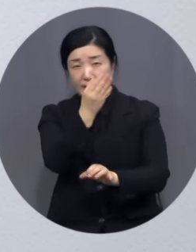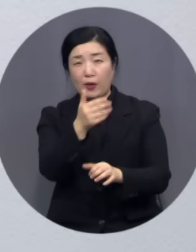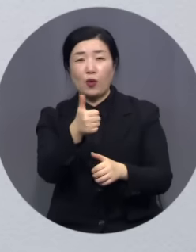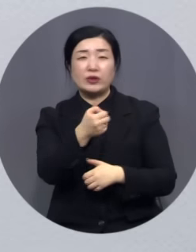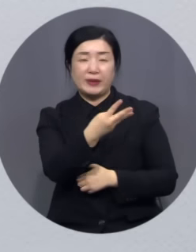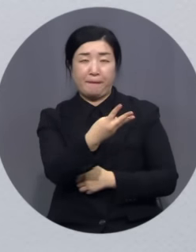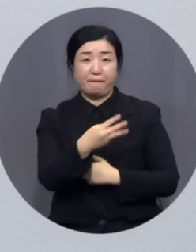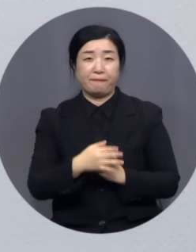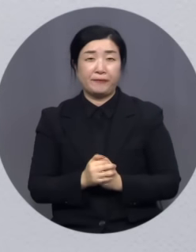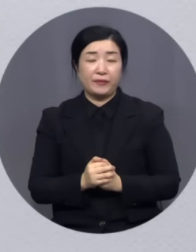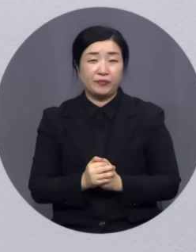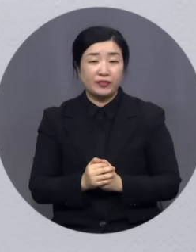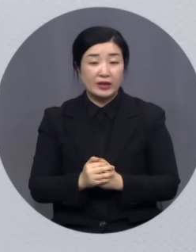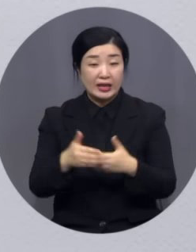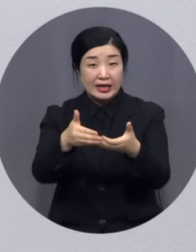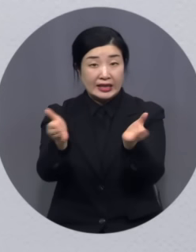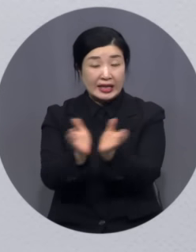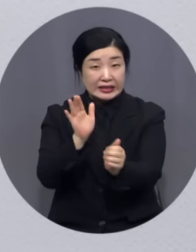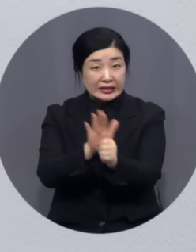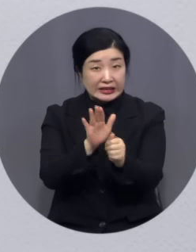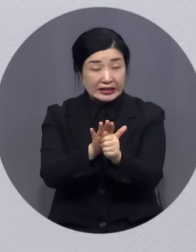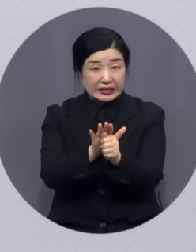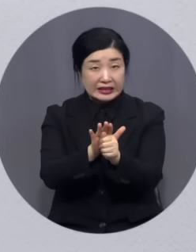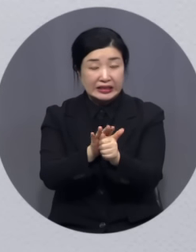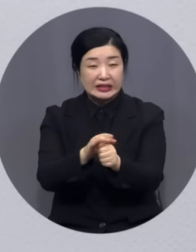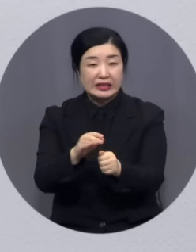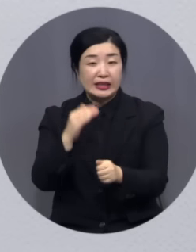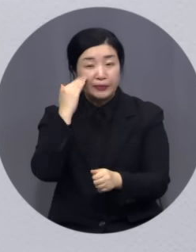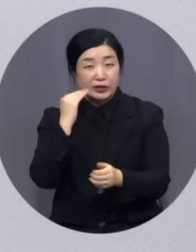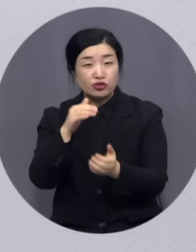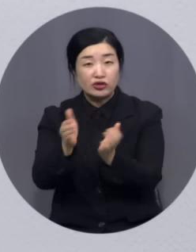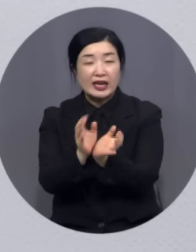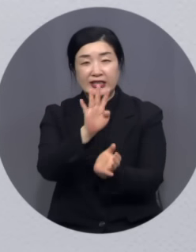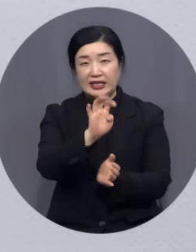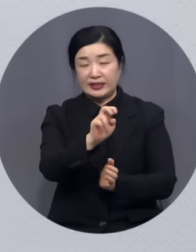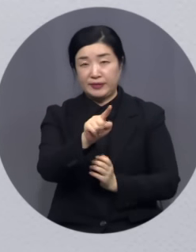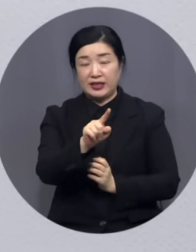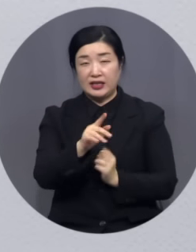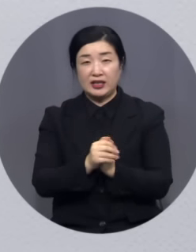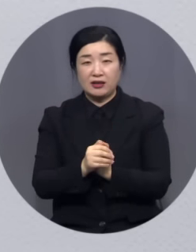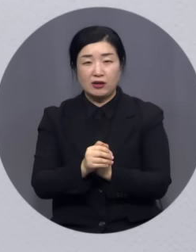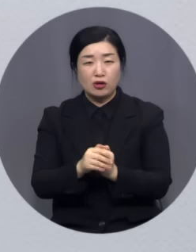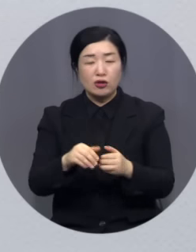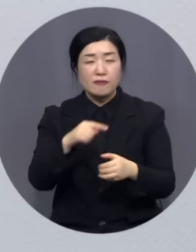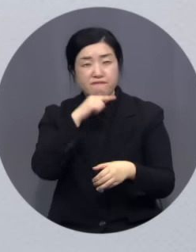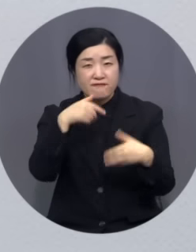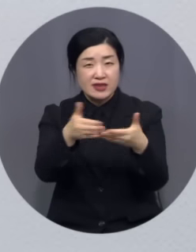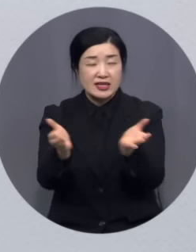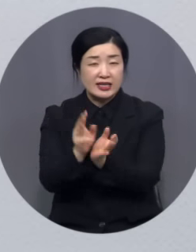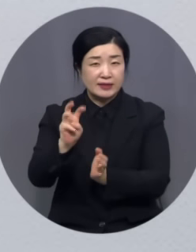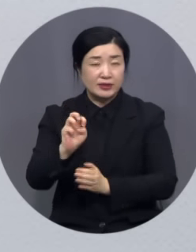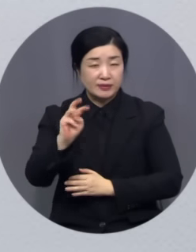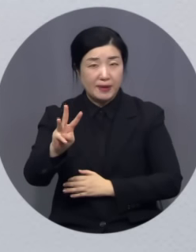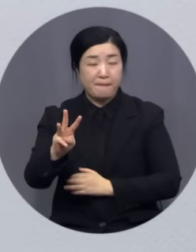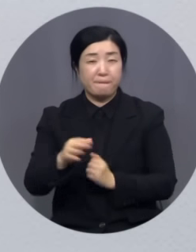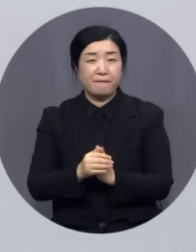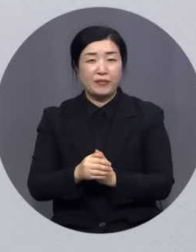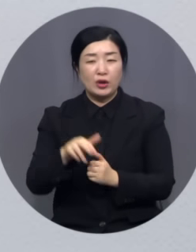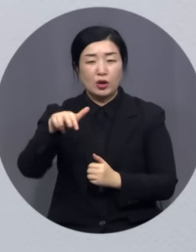있습니다 정당 지지도는 더불어민주당 41% 국민의 힘 33% 조국 혁신 당이